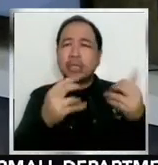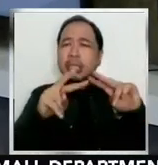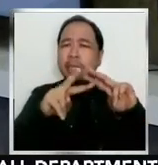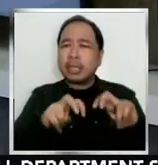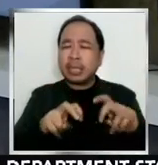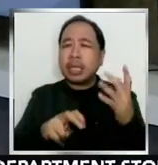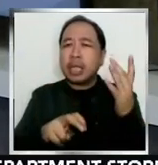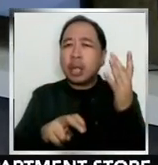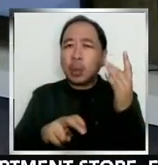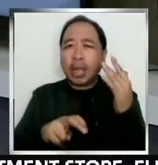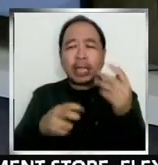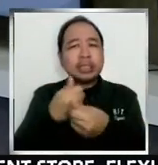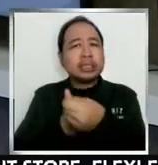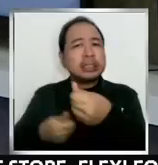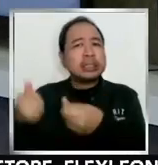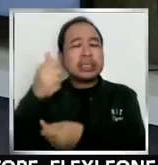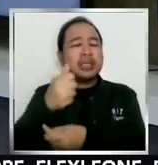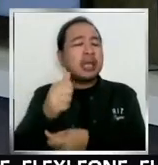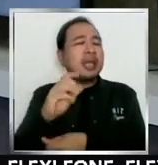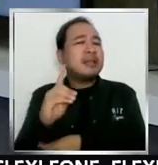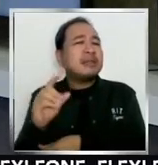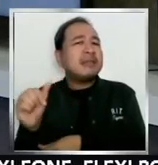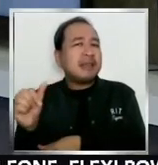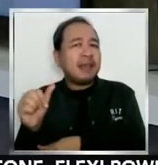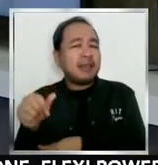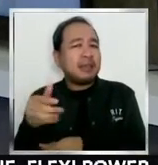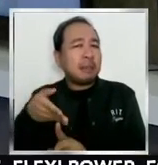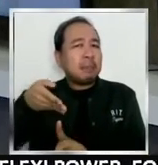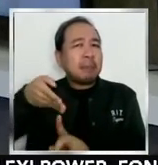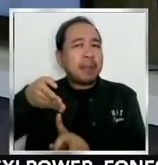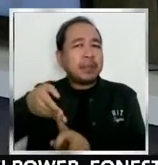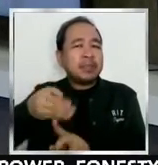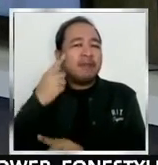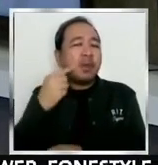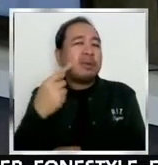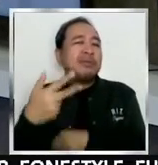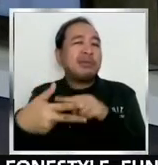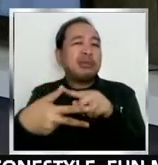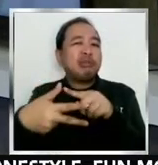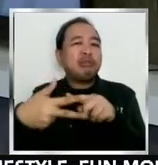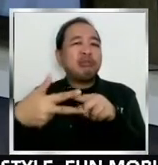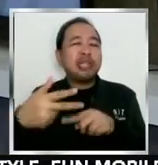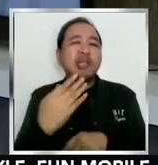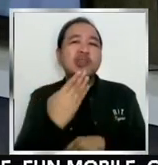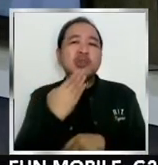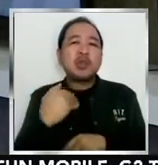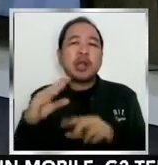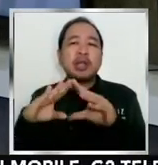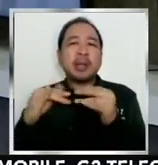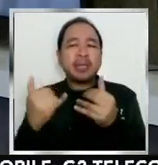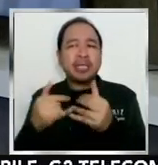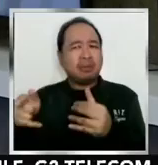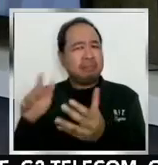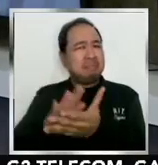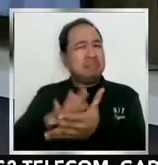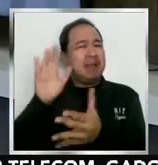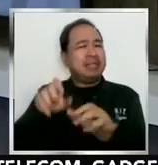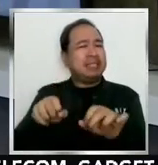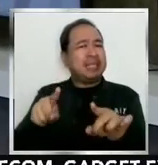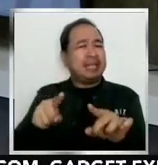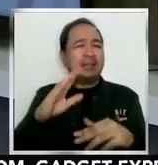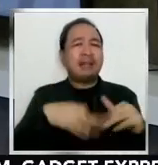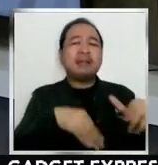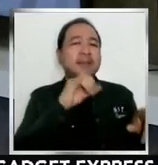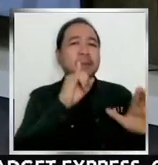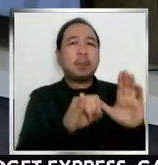Undersecretary Domingo Panganiban sa 3 sugar traders na mas mahal pa umano ang benta sa imported na asukal. Ang paliwanag ng